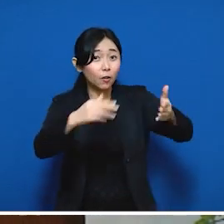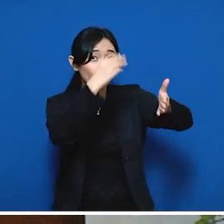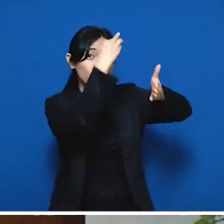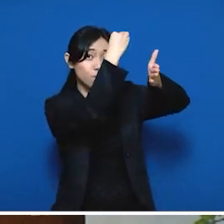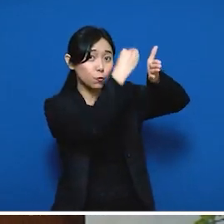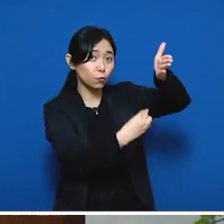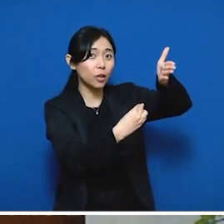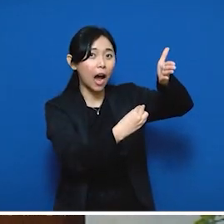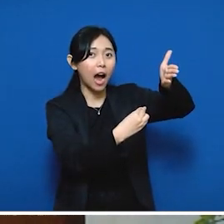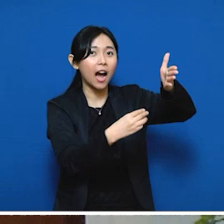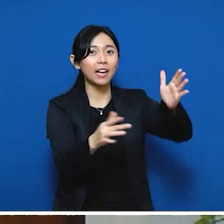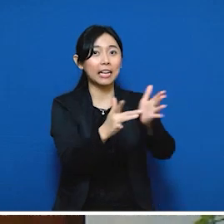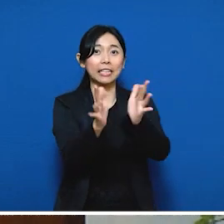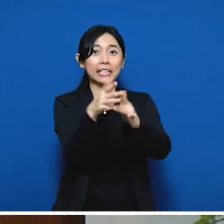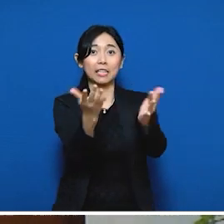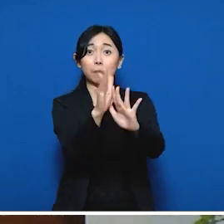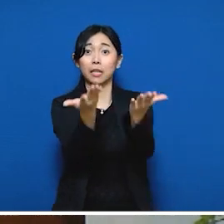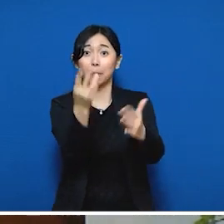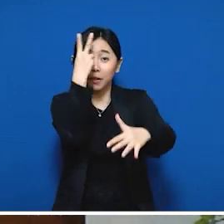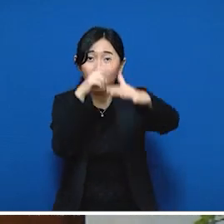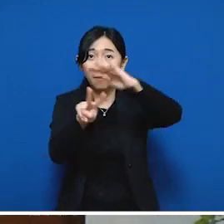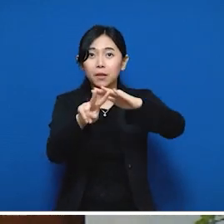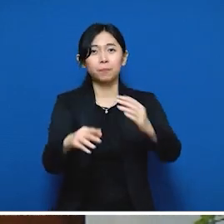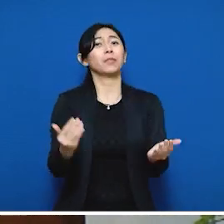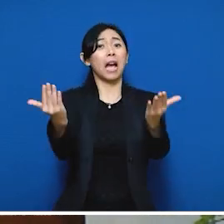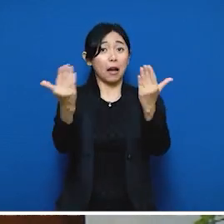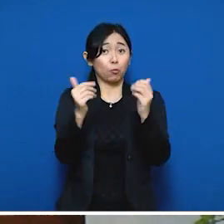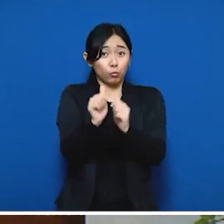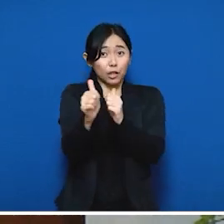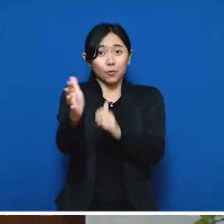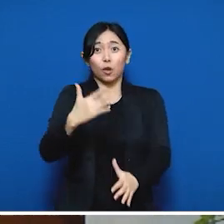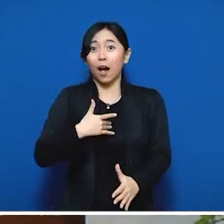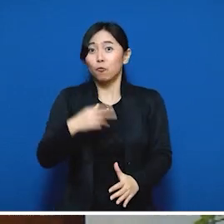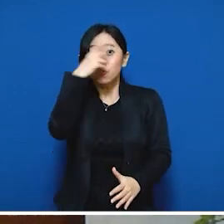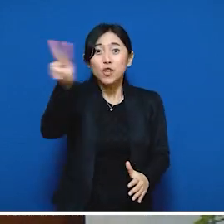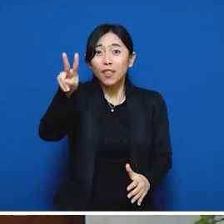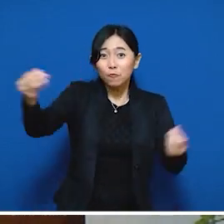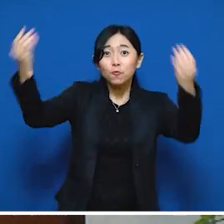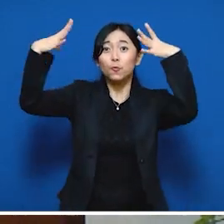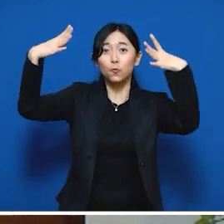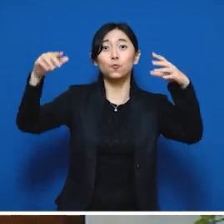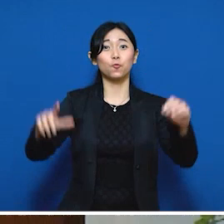nabi. Ayo, lihat. Ikut aku, temui sang guru itu.